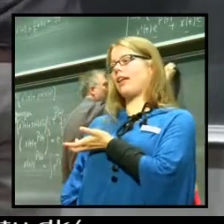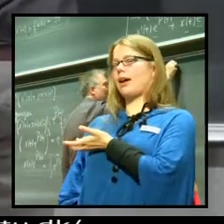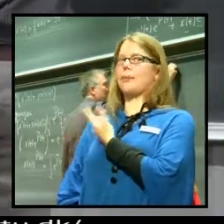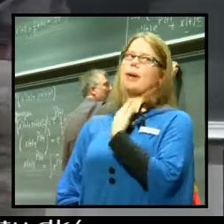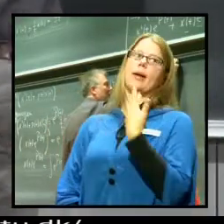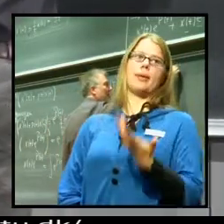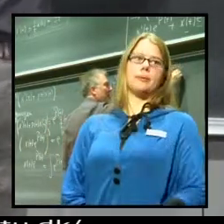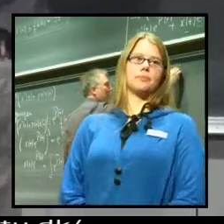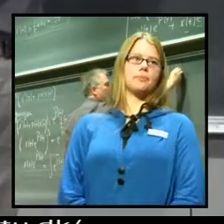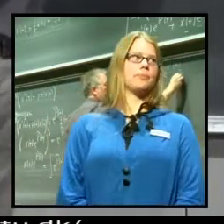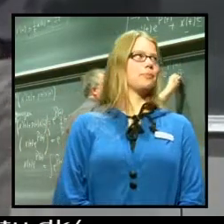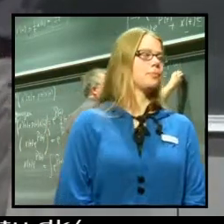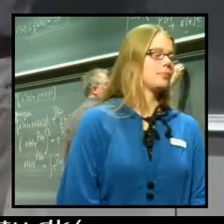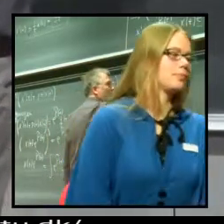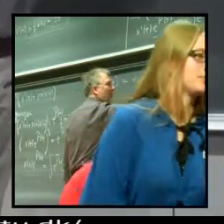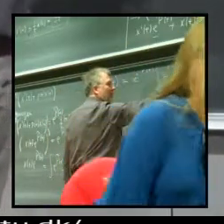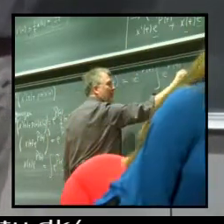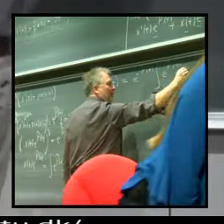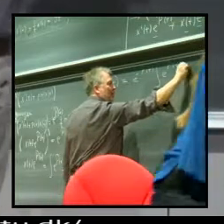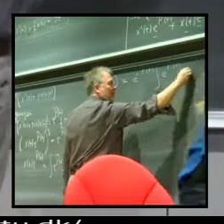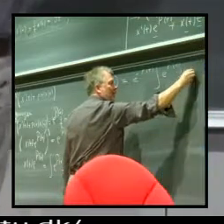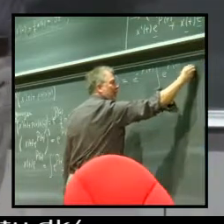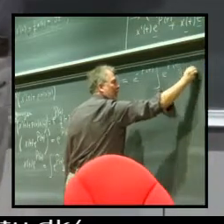p af t, gange q af t,